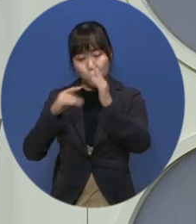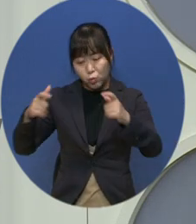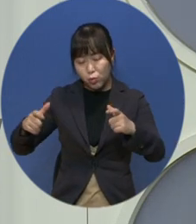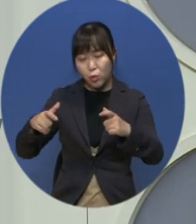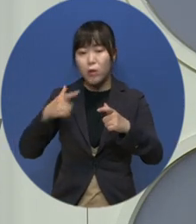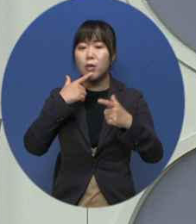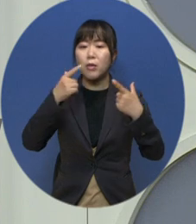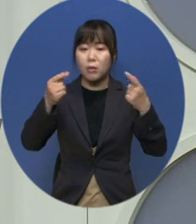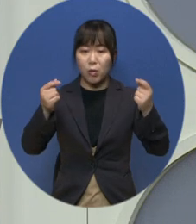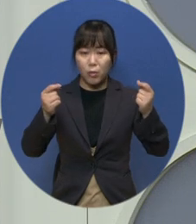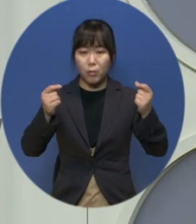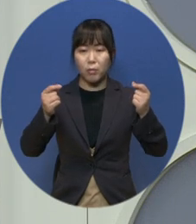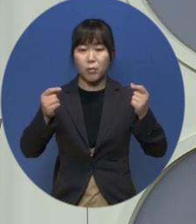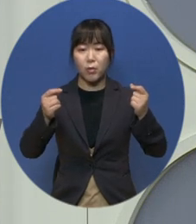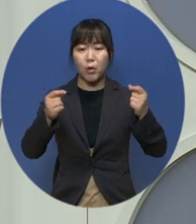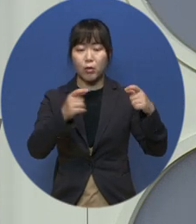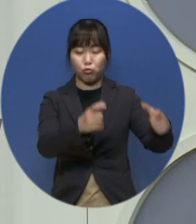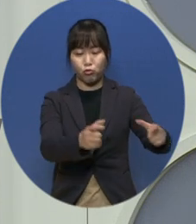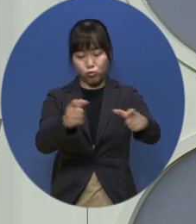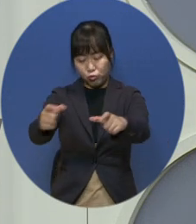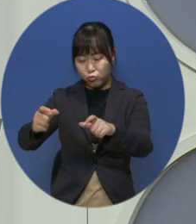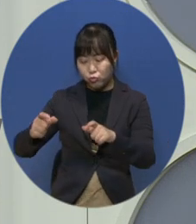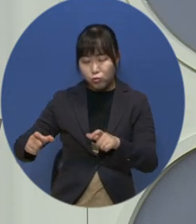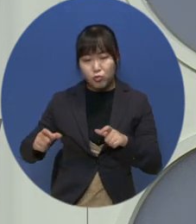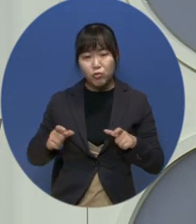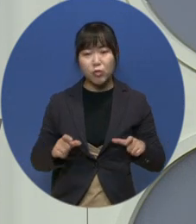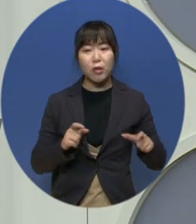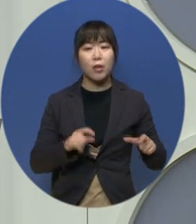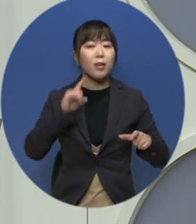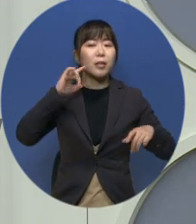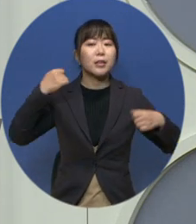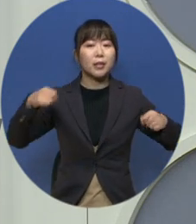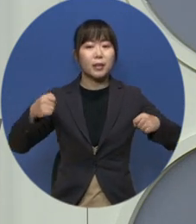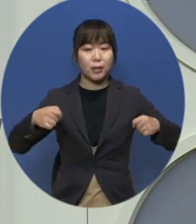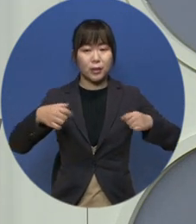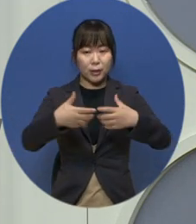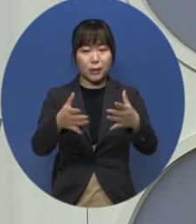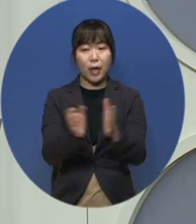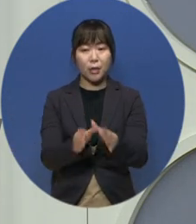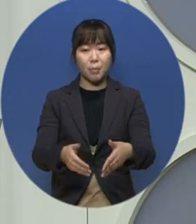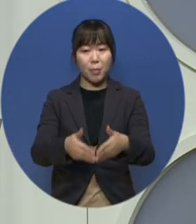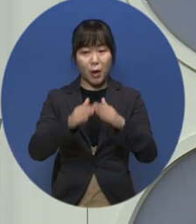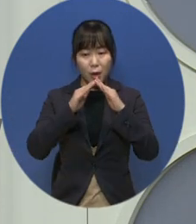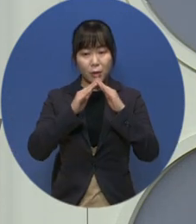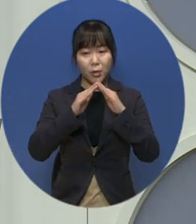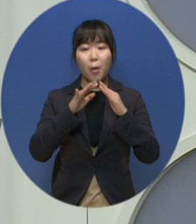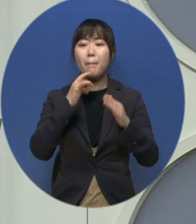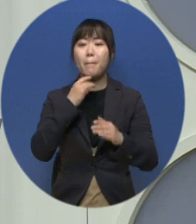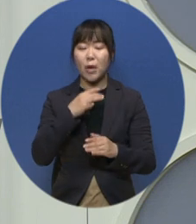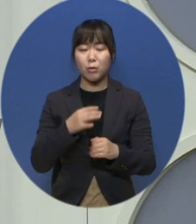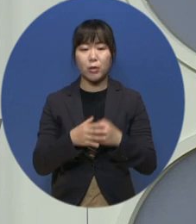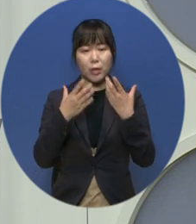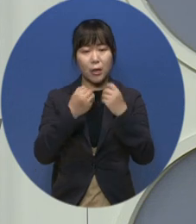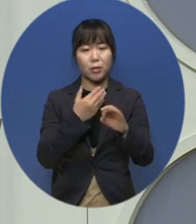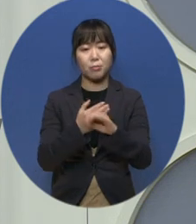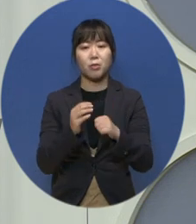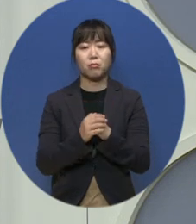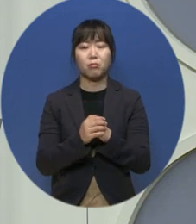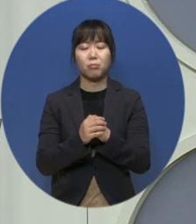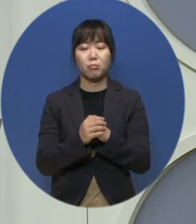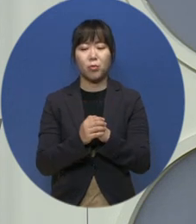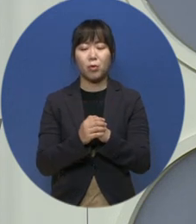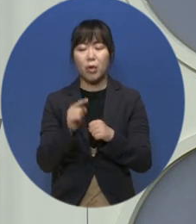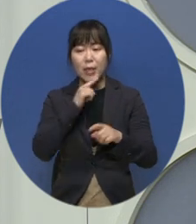있고 이런 식으로 이제 구마다 이렇게 극단들이 이렇게 만들어진 것 자체가 예를 들면 뭐 서대문구의